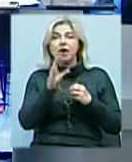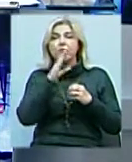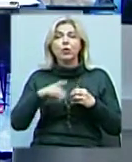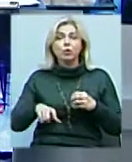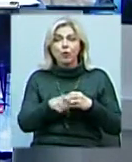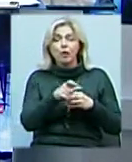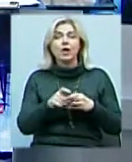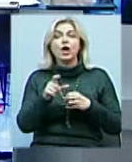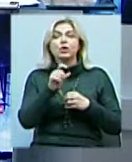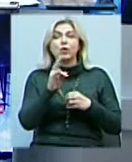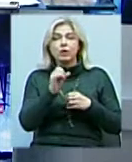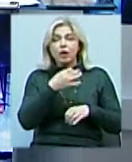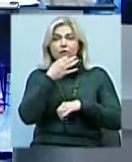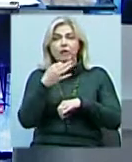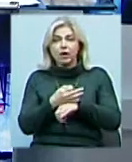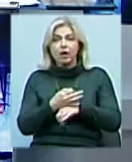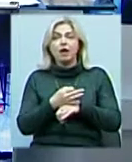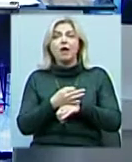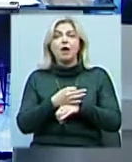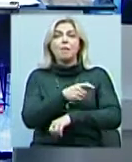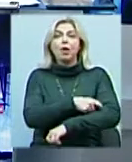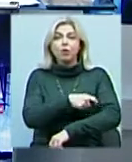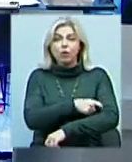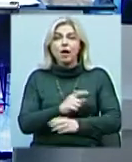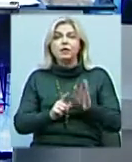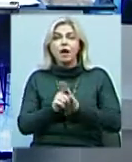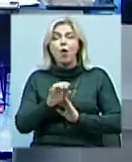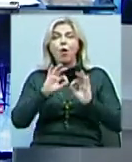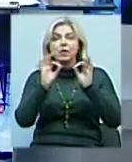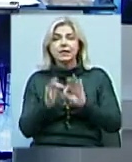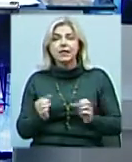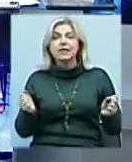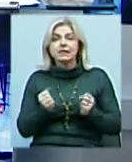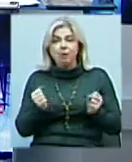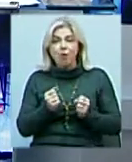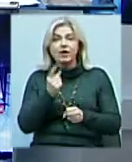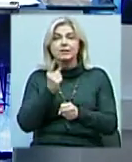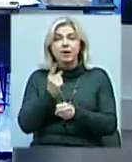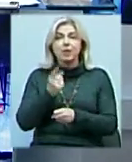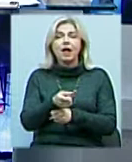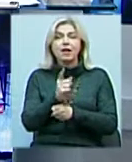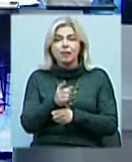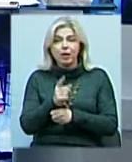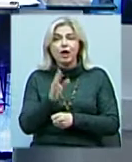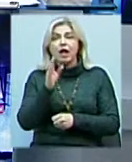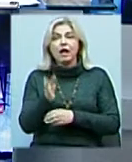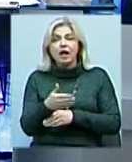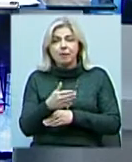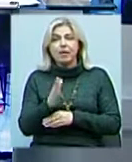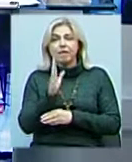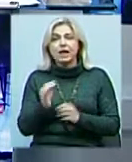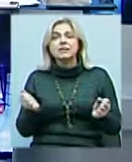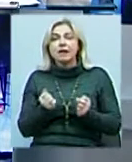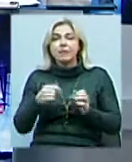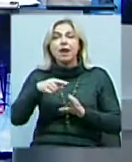зоні відповідальності Миколаївського рибоохоронного патруля починається осінньо-зимова заборона на вилов водних біоресурсів у зимувальних